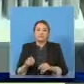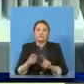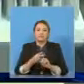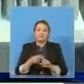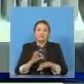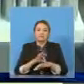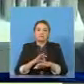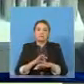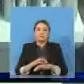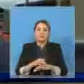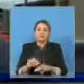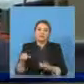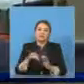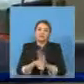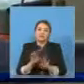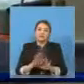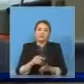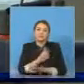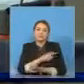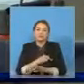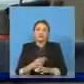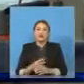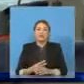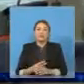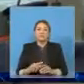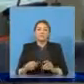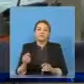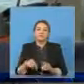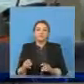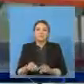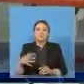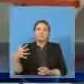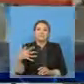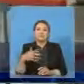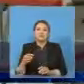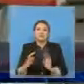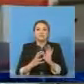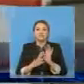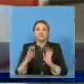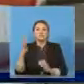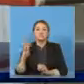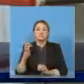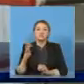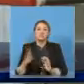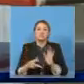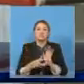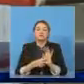не входящих в общую статистику. Итого бессимптомных в Казахстане 5492.